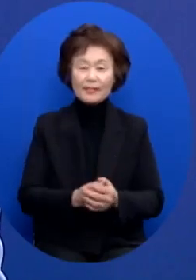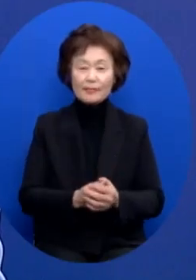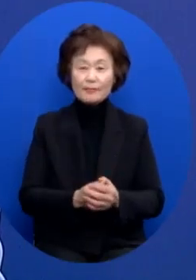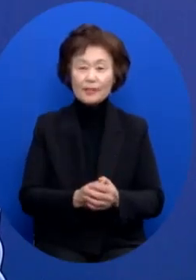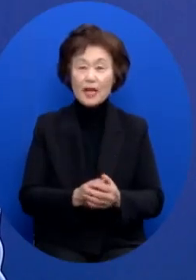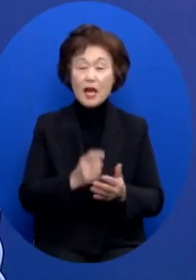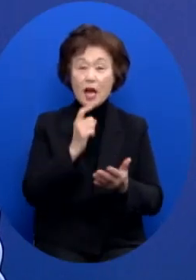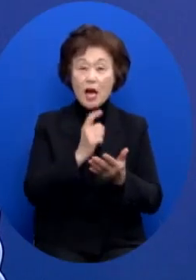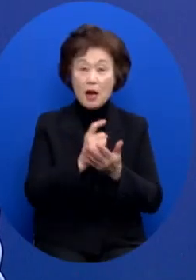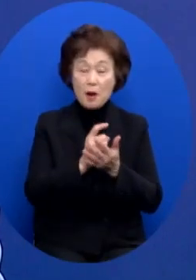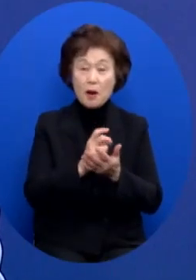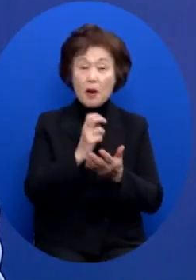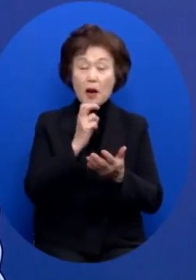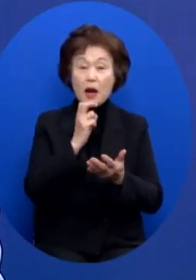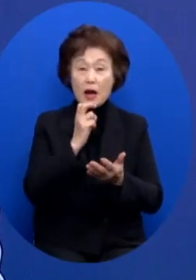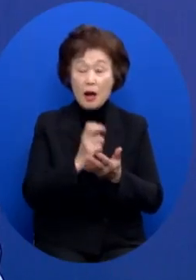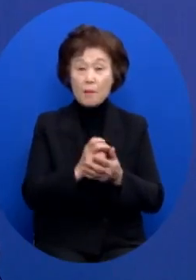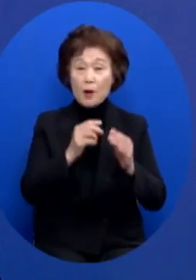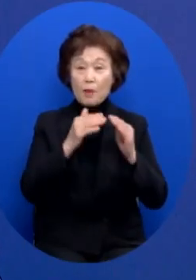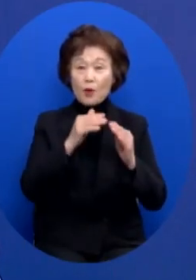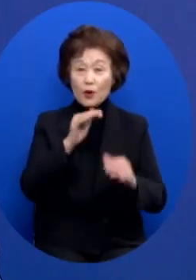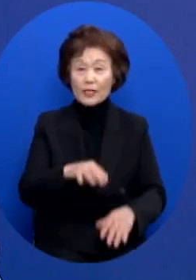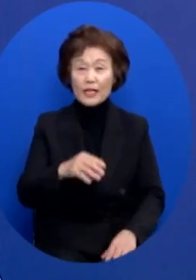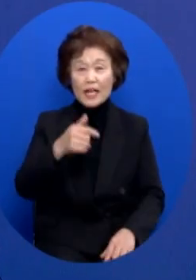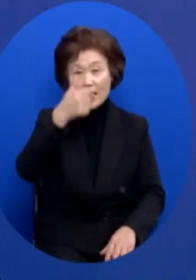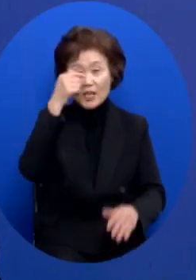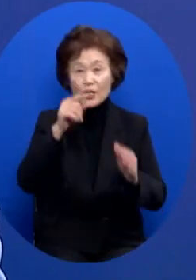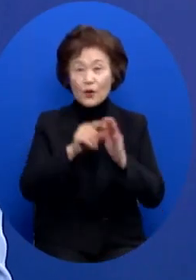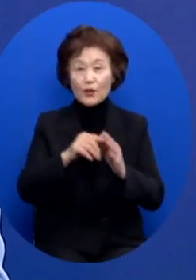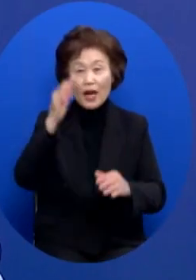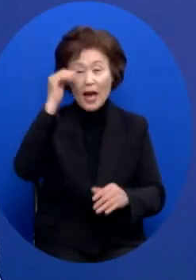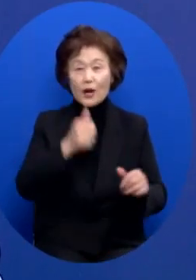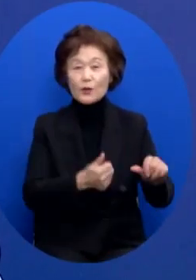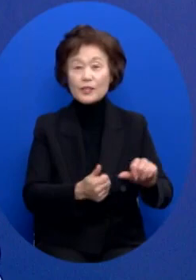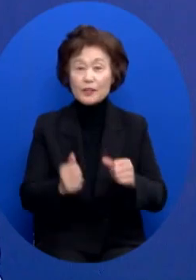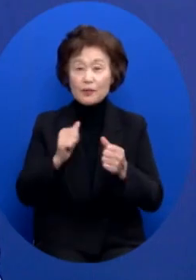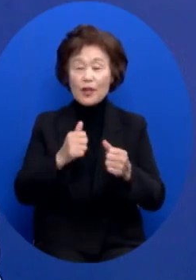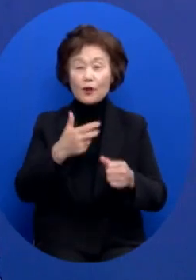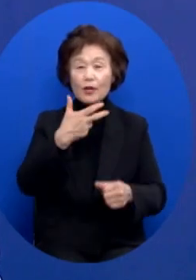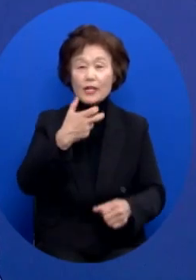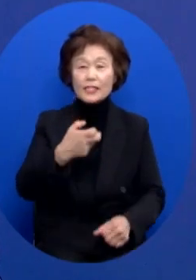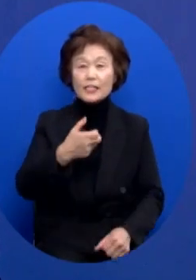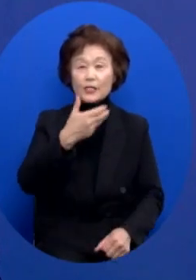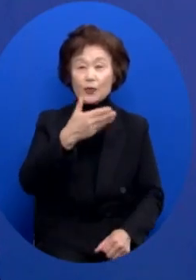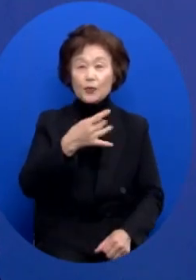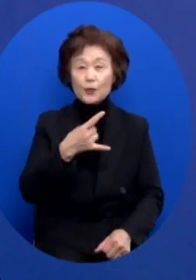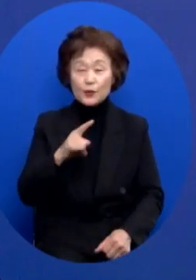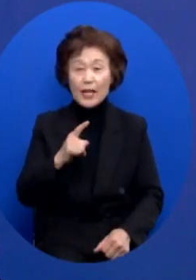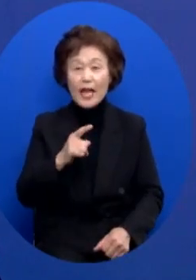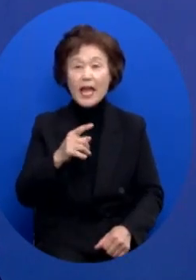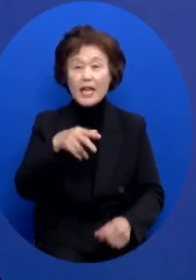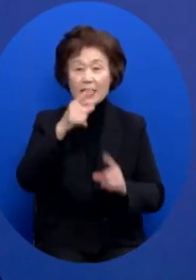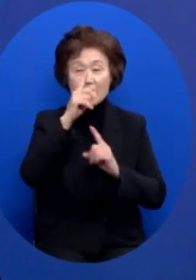법원이 기독교 한국 침례회 제 79대 총회장 이종석 목사의 직무를